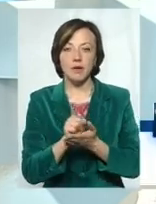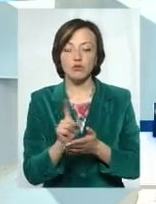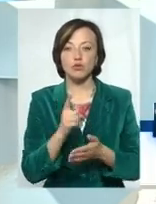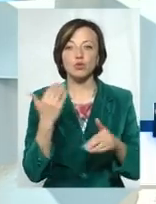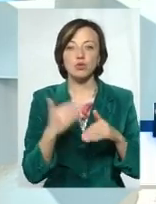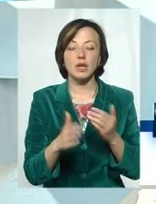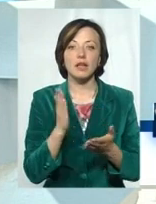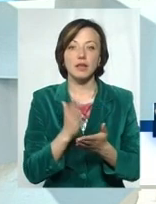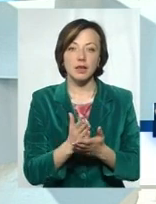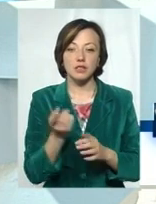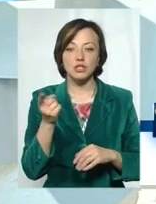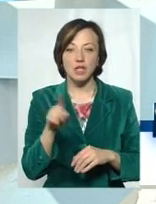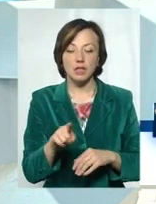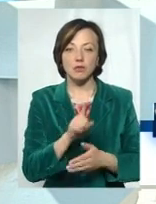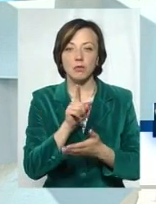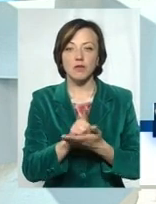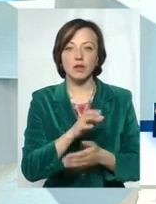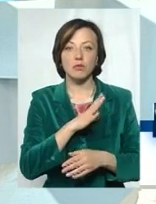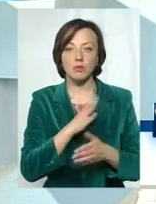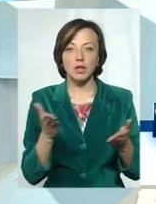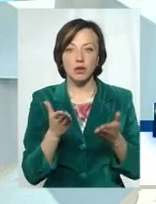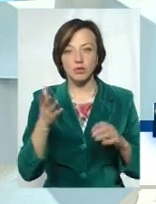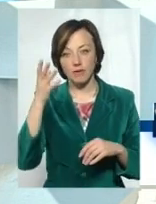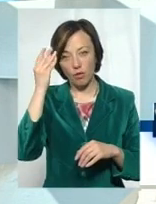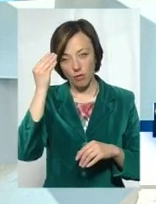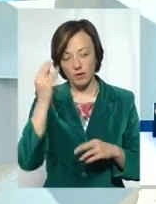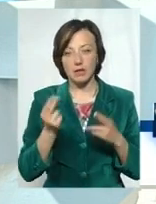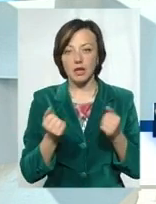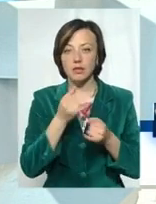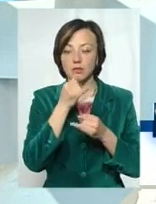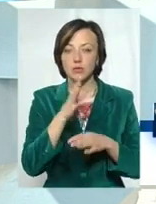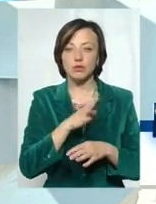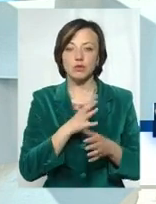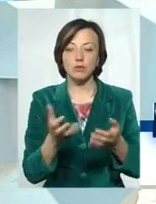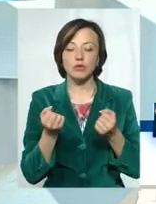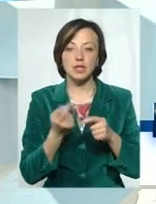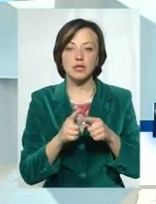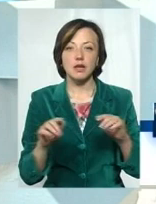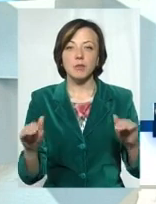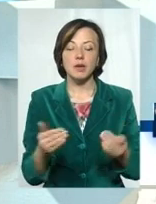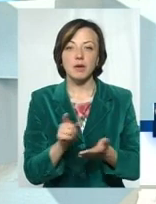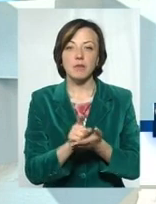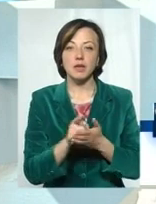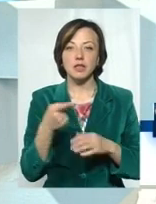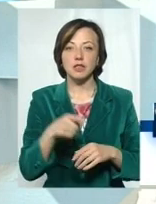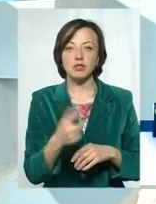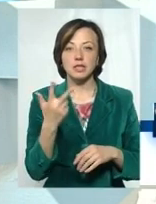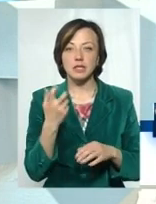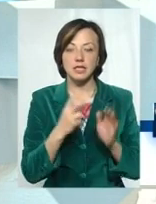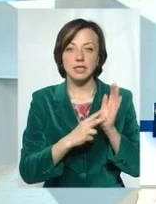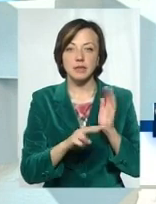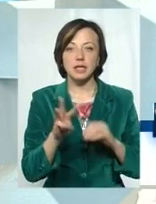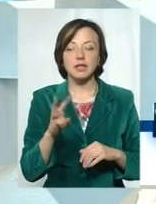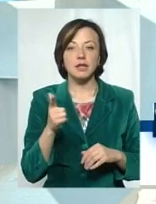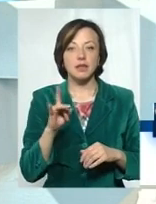є. Значить, вони повинні бути якось враховані. Да? Вони не можуть отримати цю мінімальну пенсію 1373